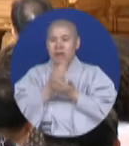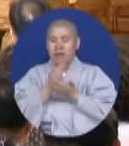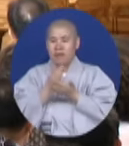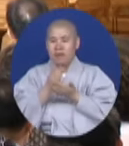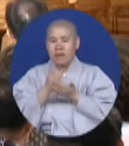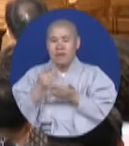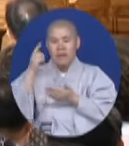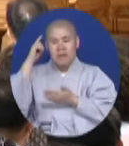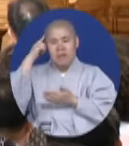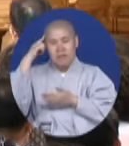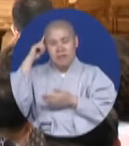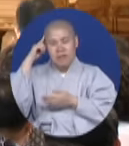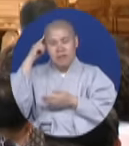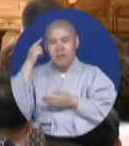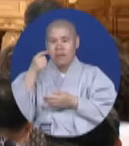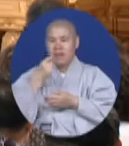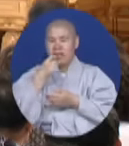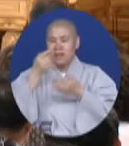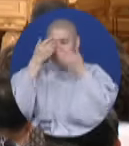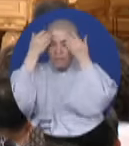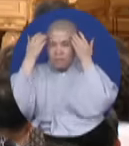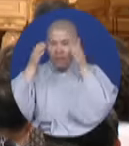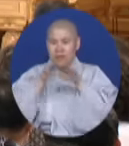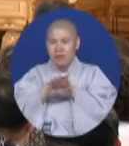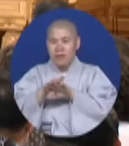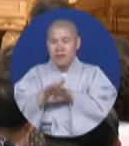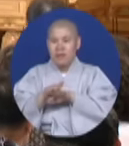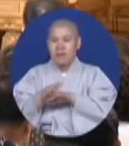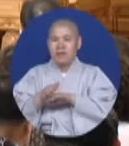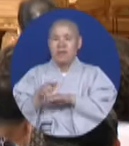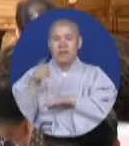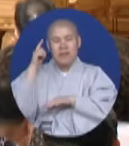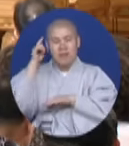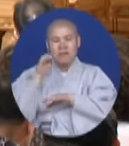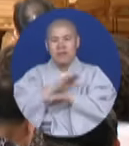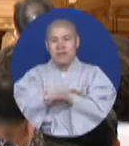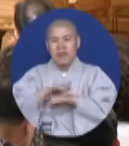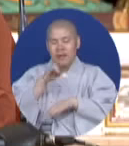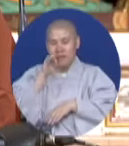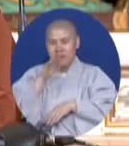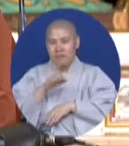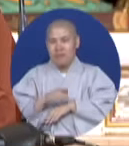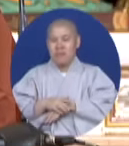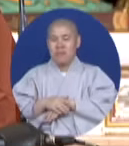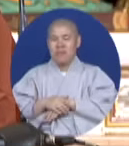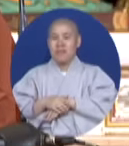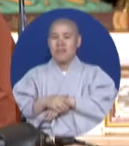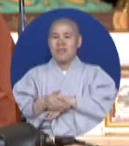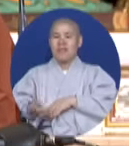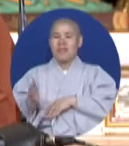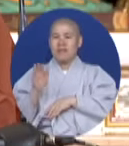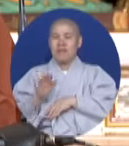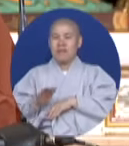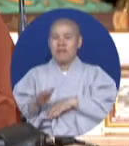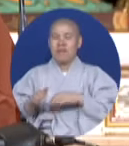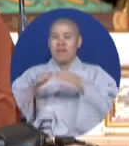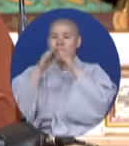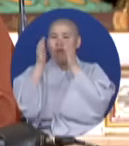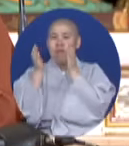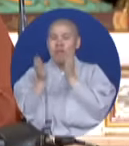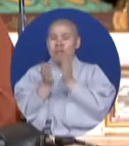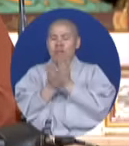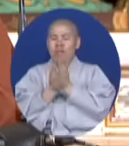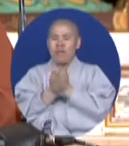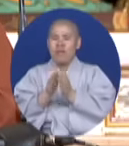개념적으로 논리적으로 해놔서 정서적으로 잘 안 들어와요. 그런데 이게 전부